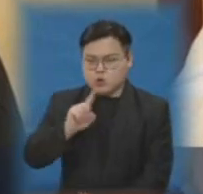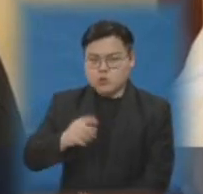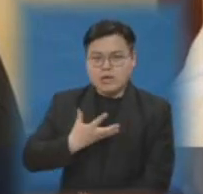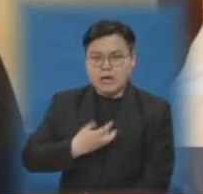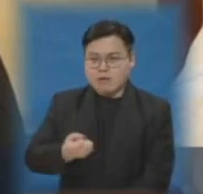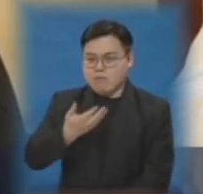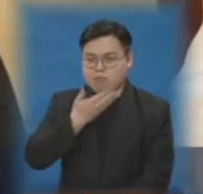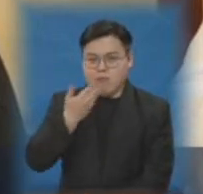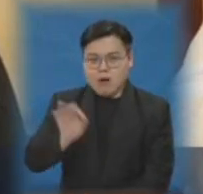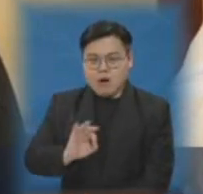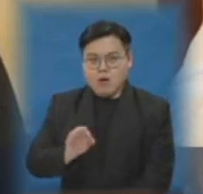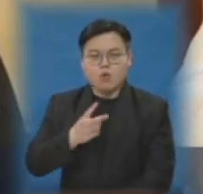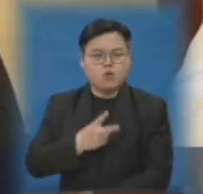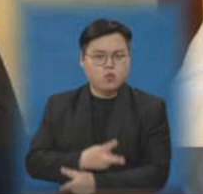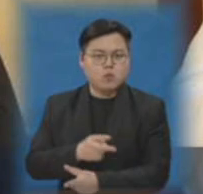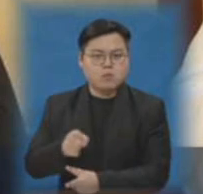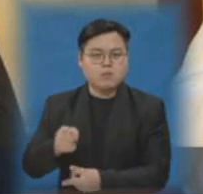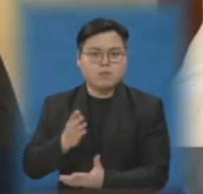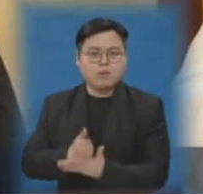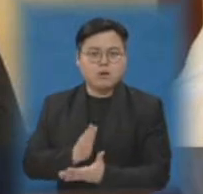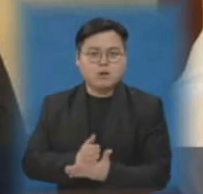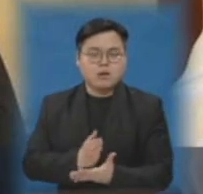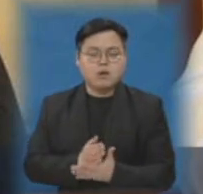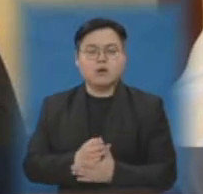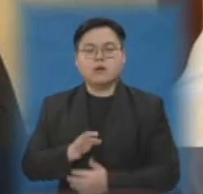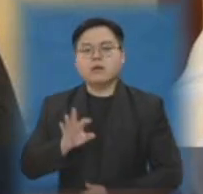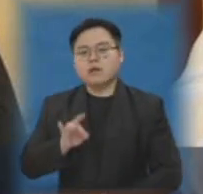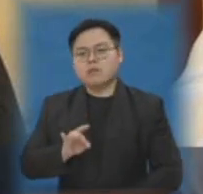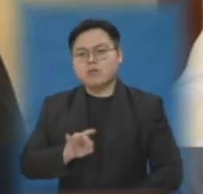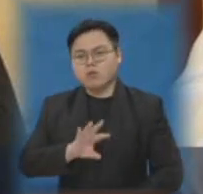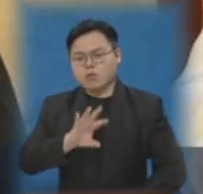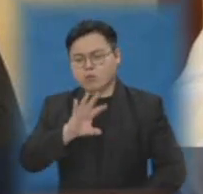байна. Тэгэхээр үндсэндээ нийт одоо